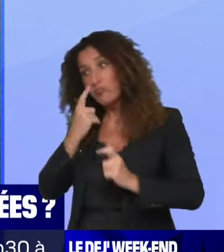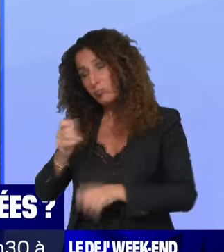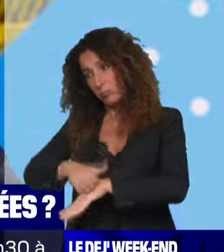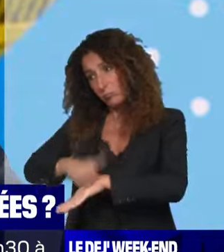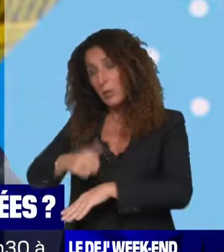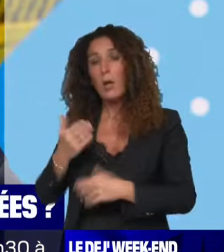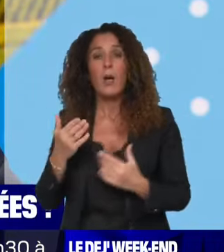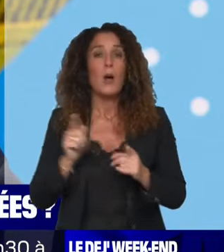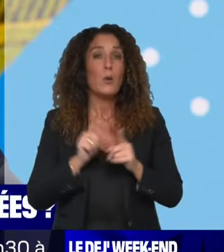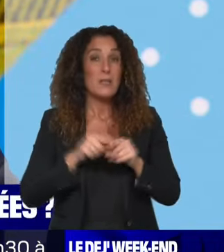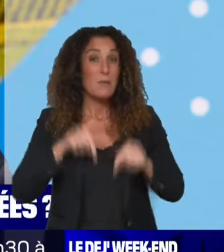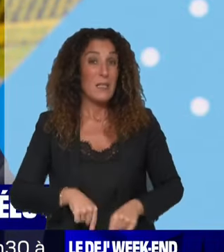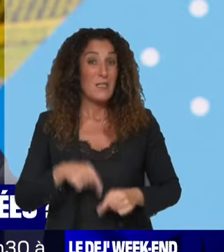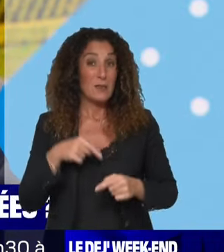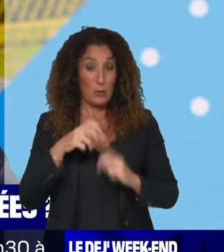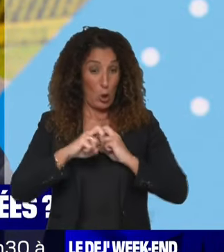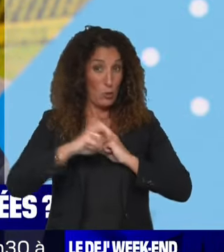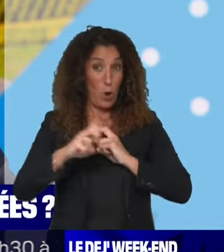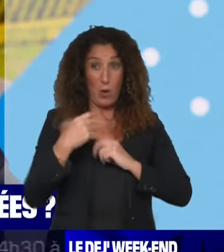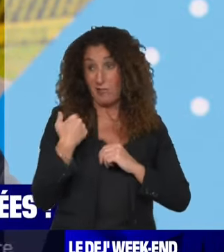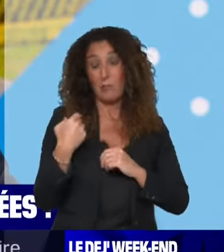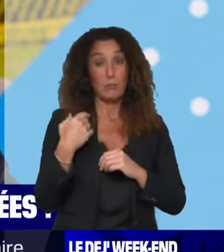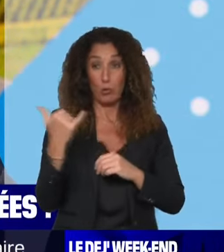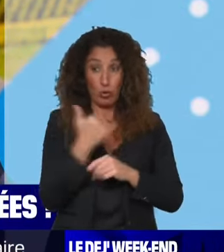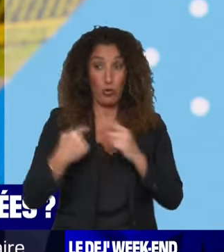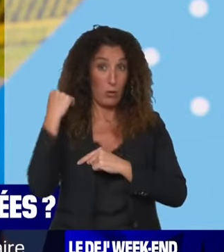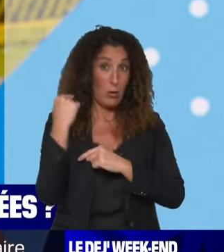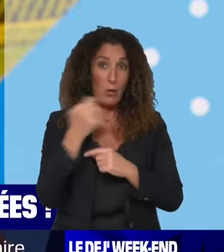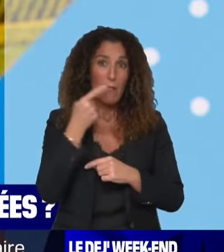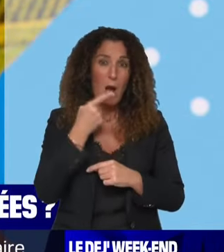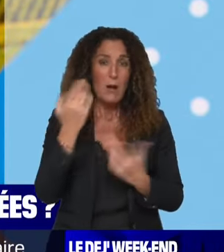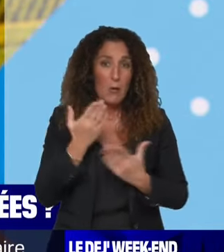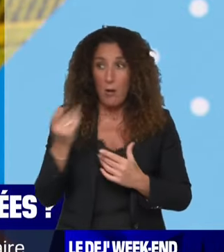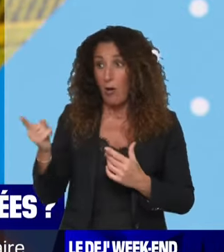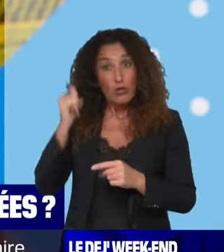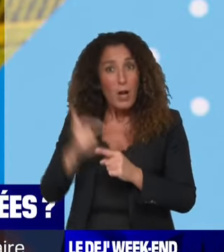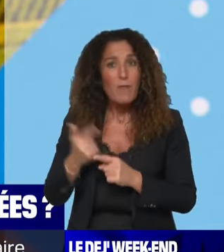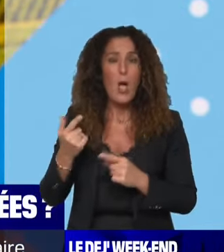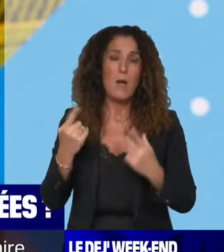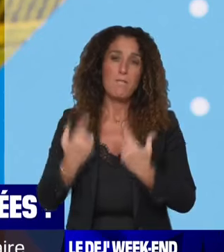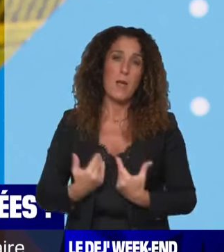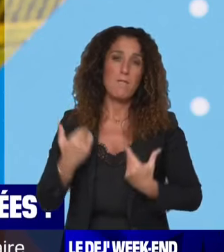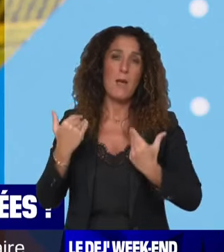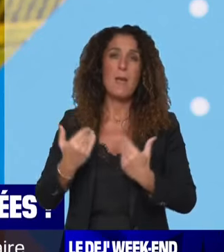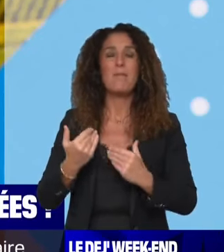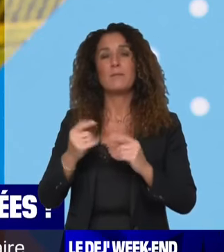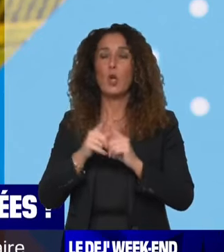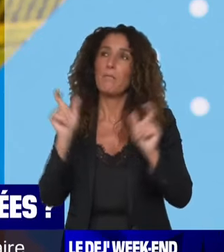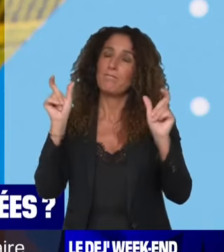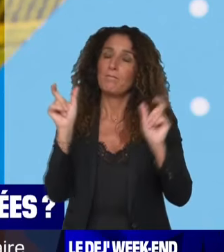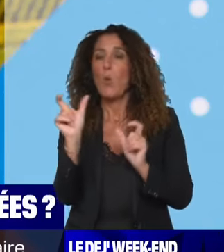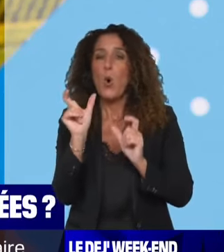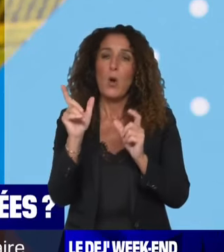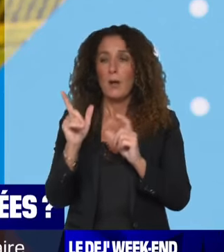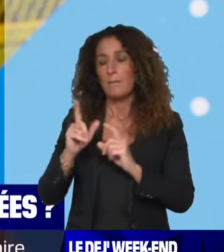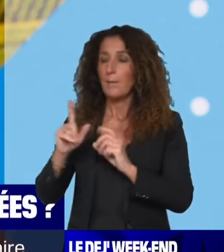François Durovray, ministre des Transports, a encore parlé il y a 48 heures, en disant, puisque c'est comme ça, puisqu'à chaque fois on a cette espèce de... On utilise ce mot avec réserve, mais prise